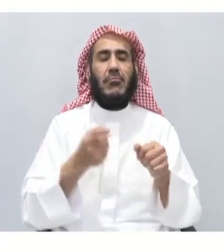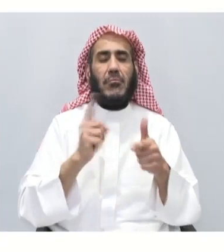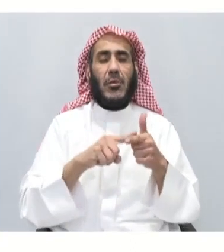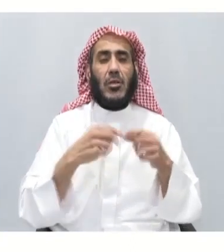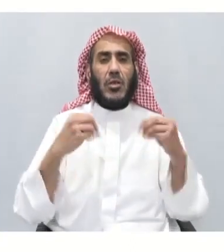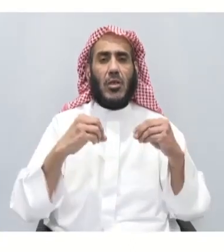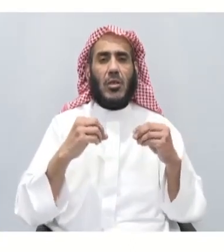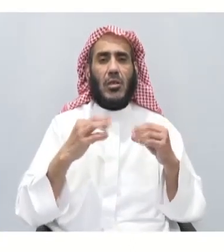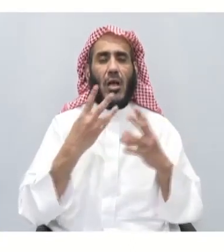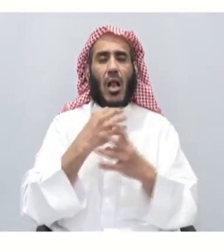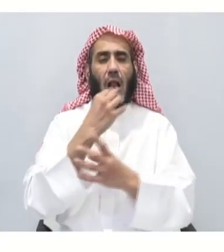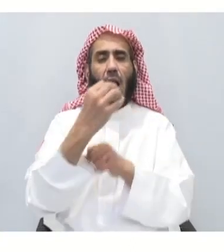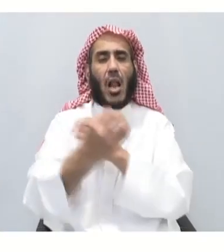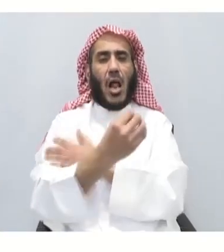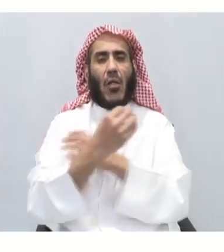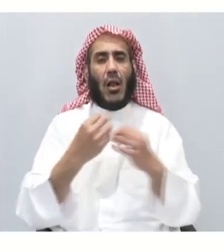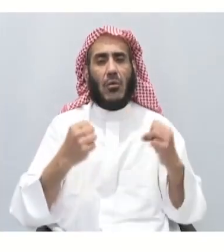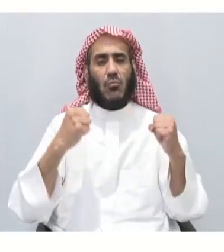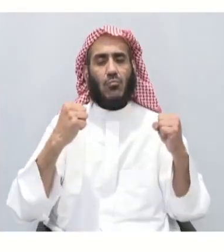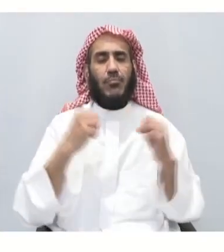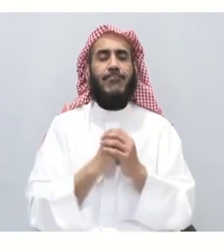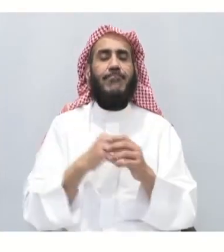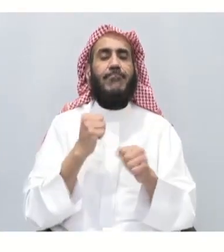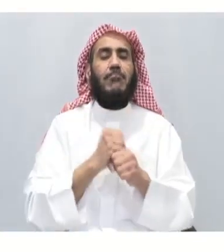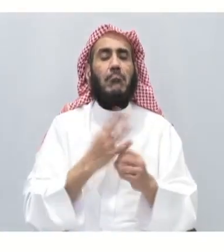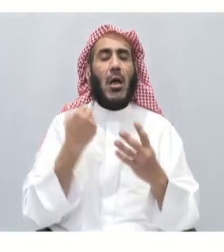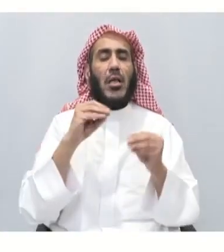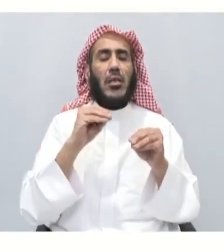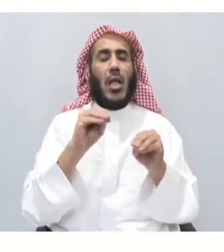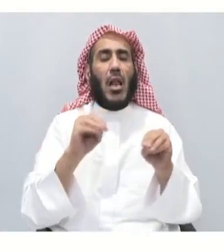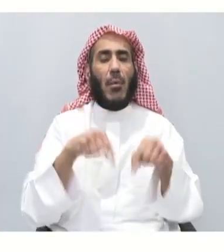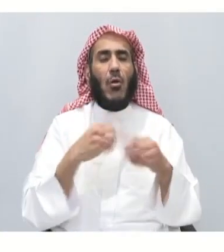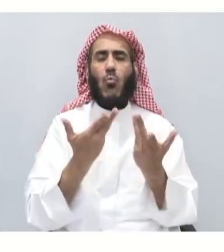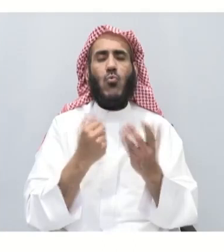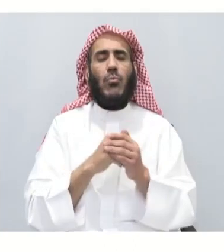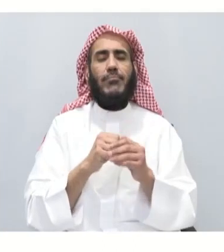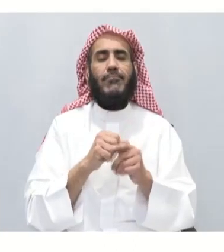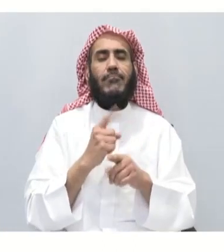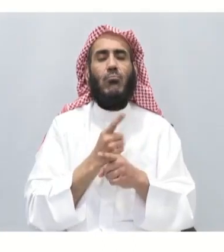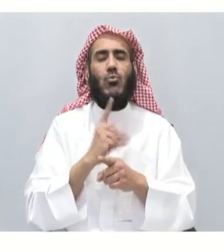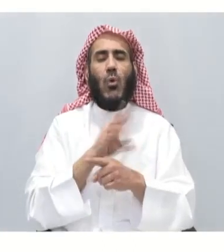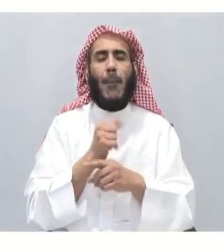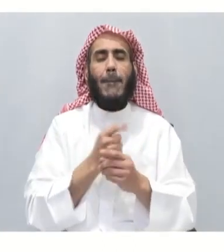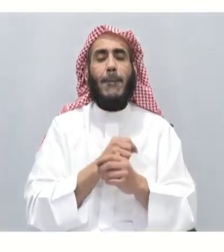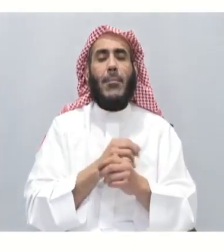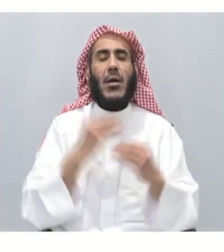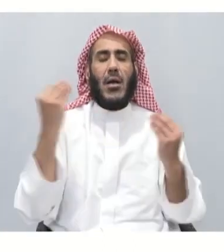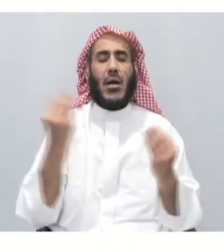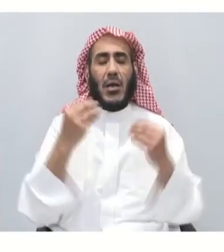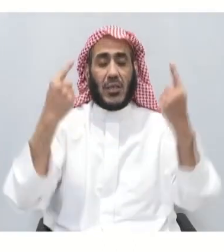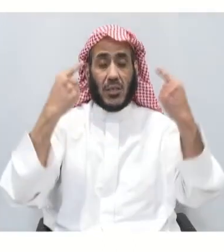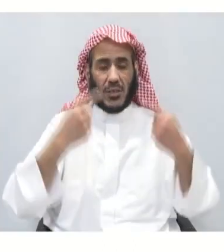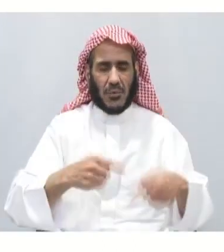تزيد مرونه العضلات ماذا تعلمنا هذا اليوم حركه جسم